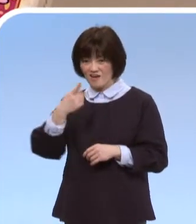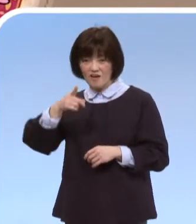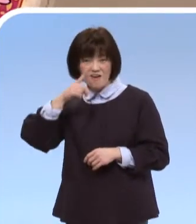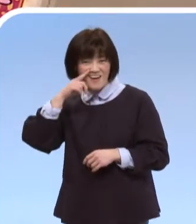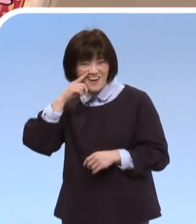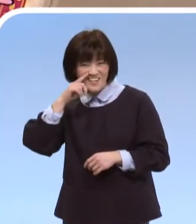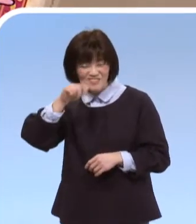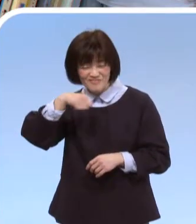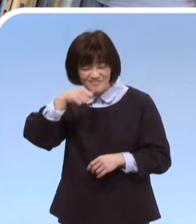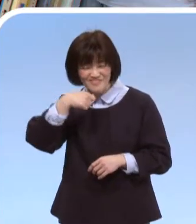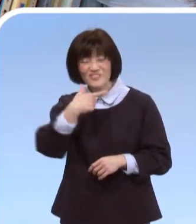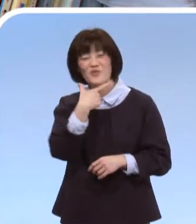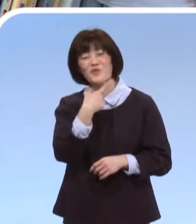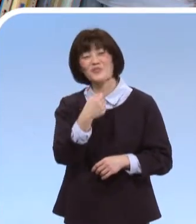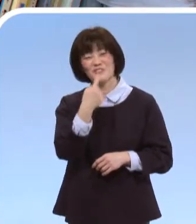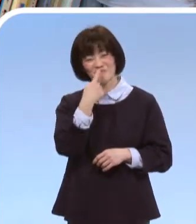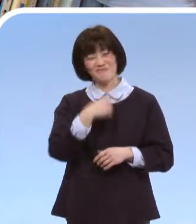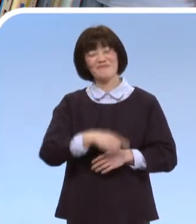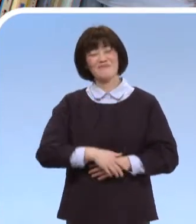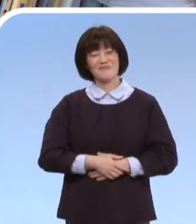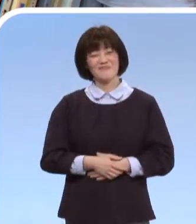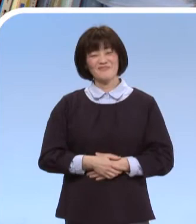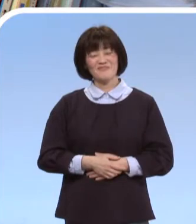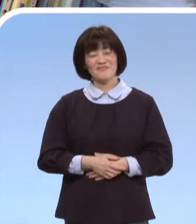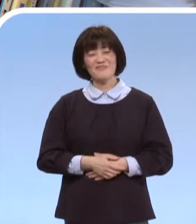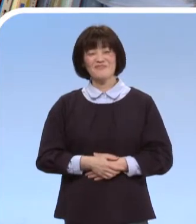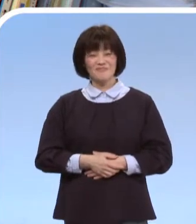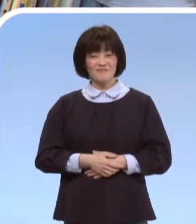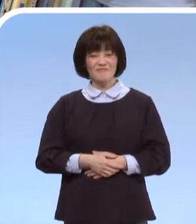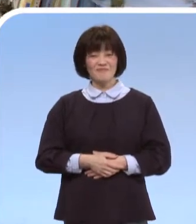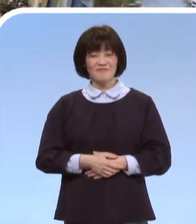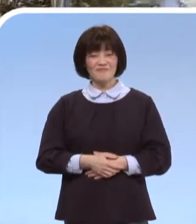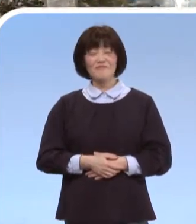ーかということでご賞味いただけたらありがたいです。